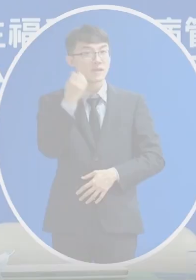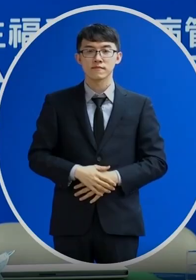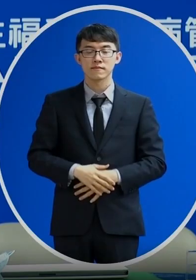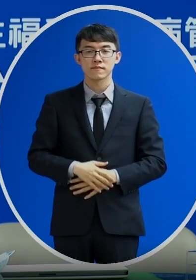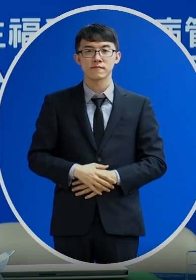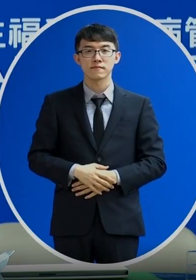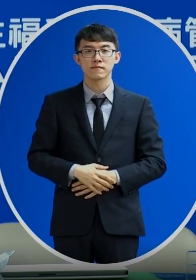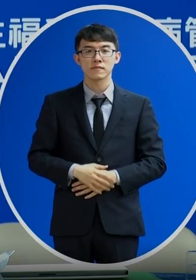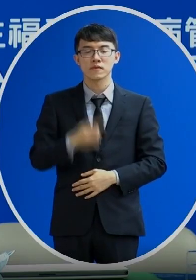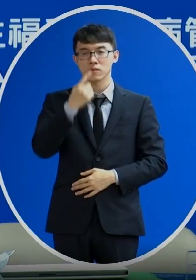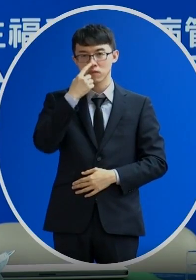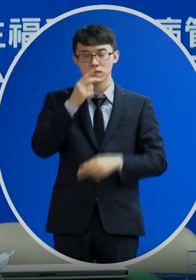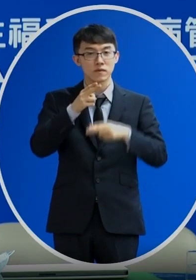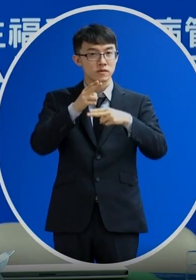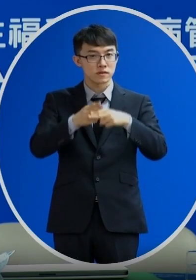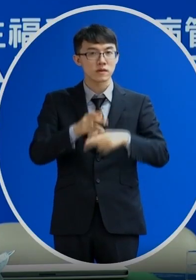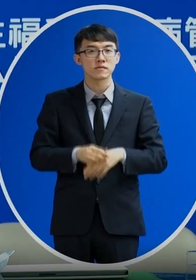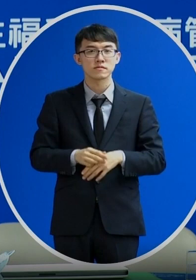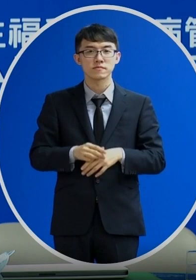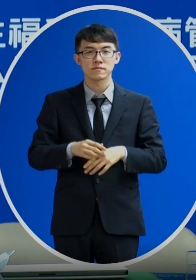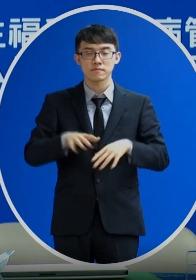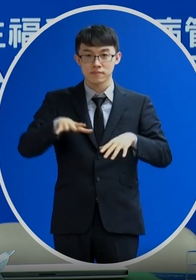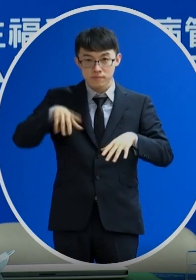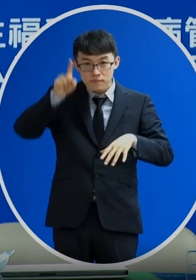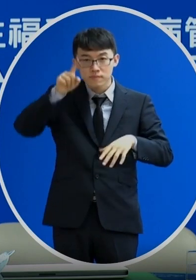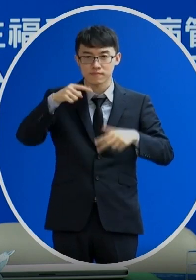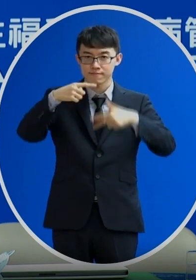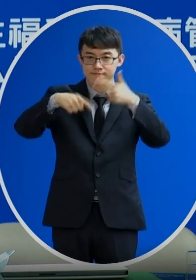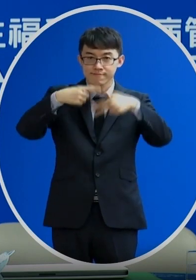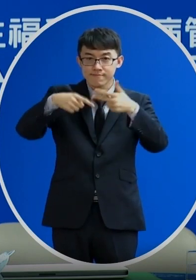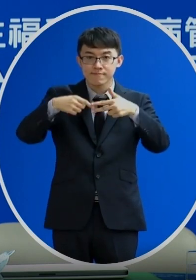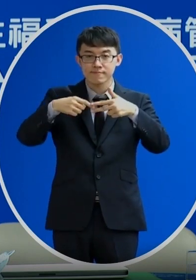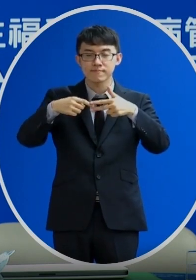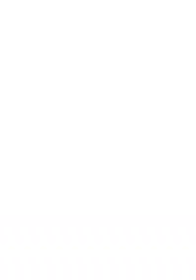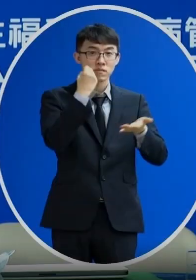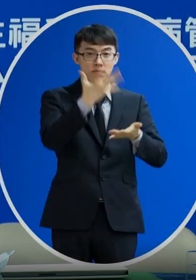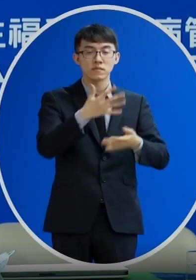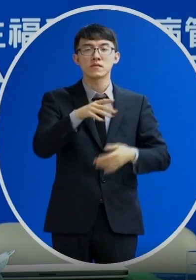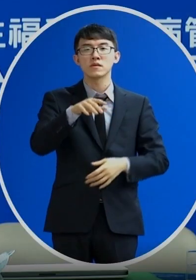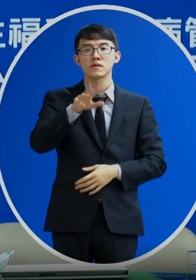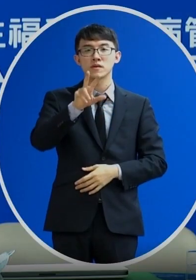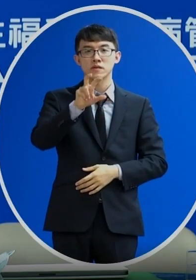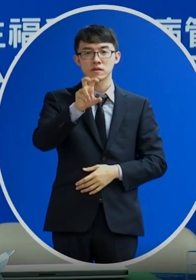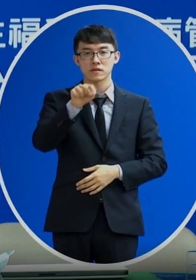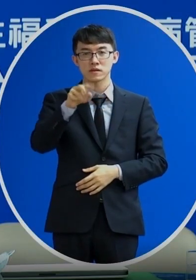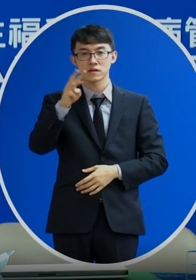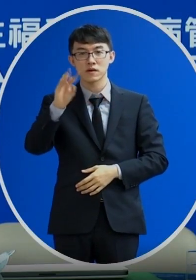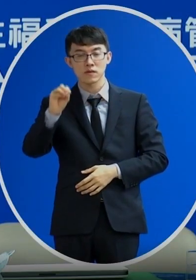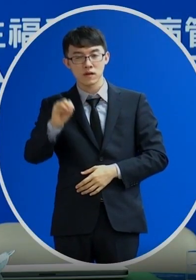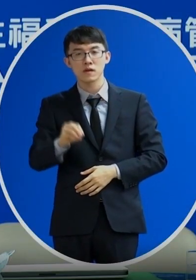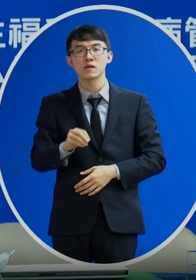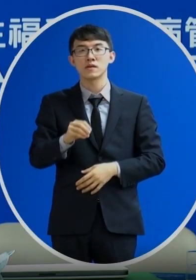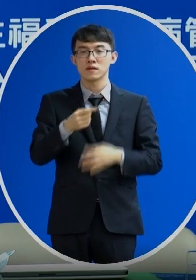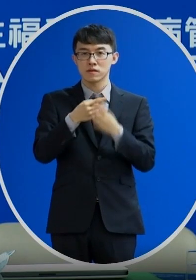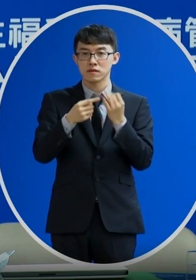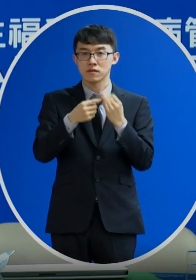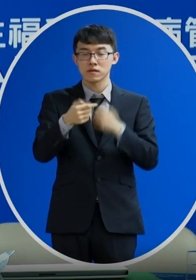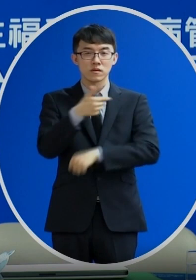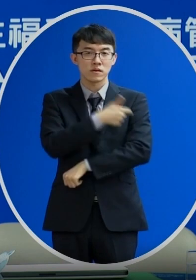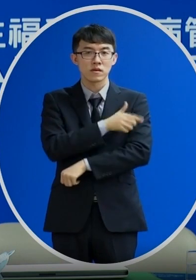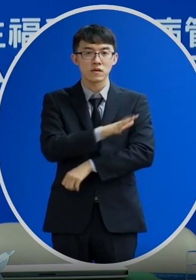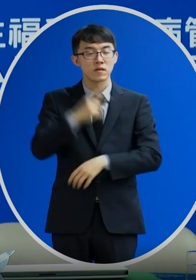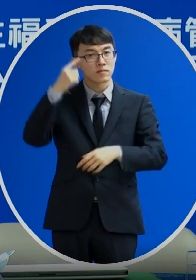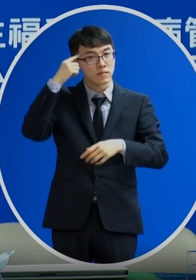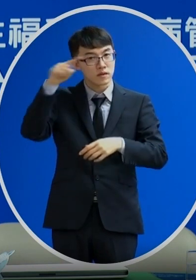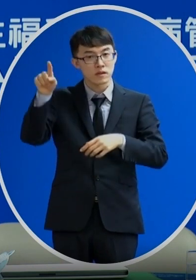来，我相信大概第一周施打应该会不错了。那预计就是明天早上就是应该是明